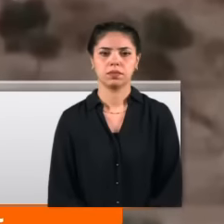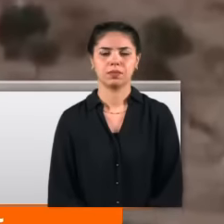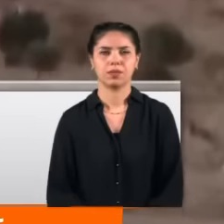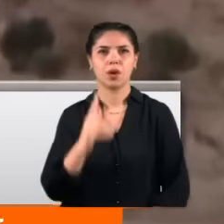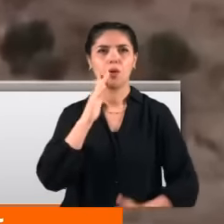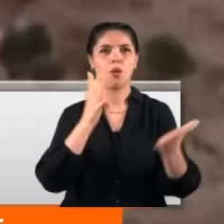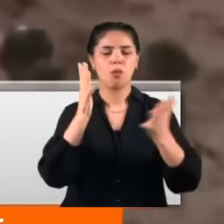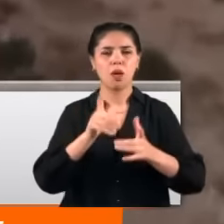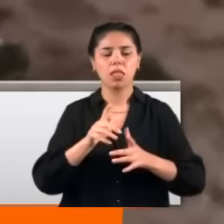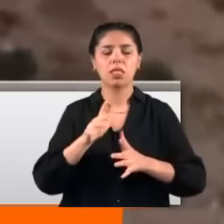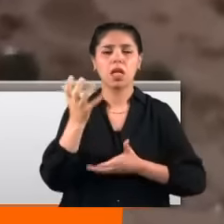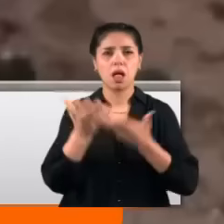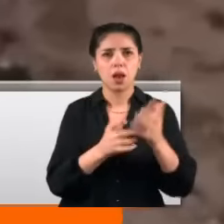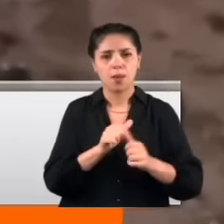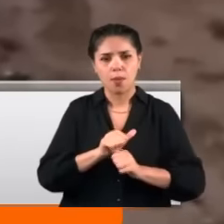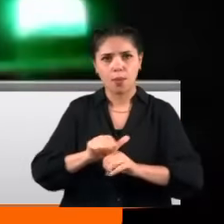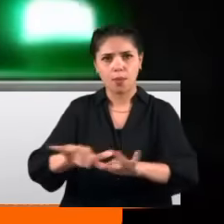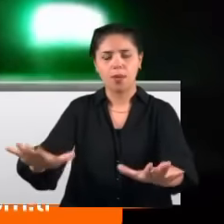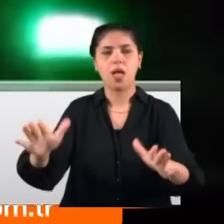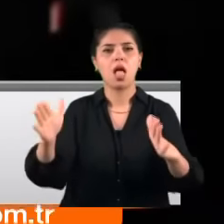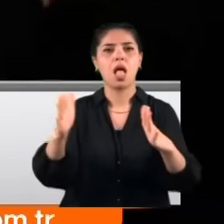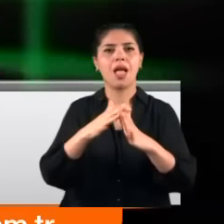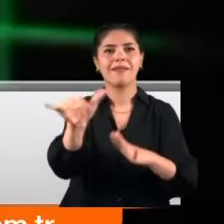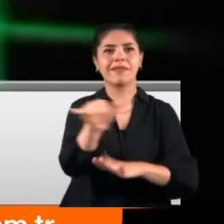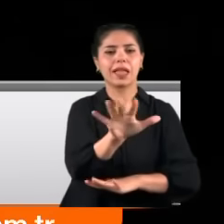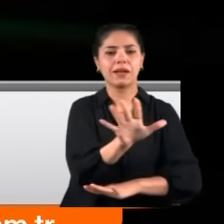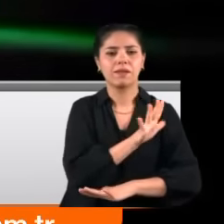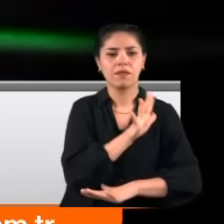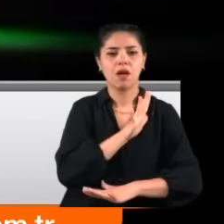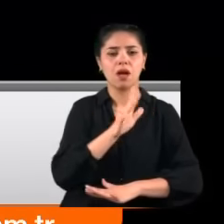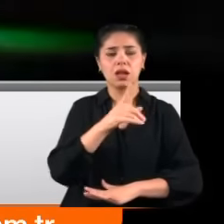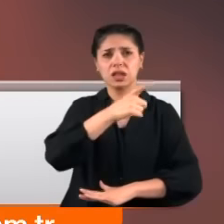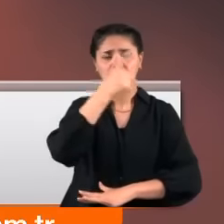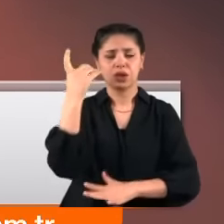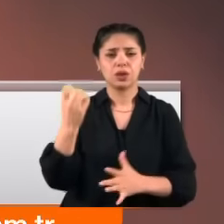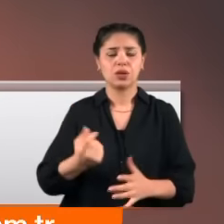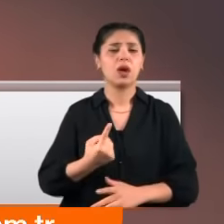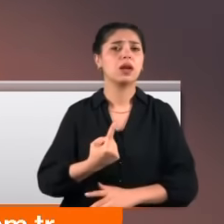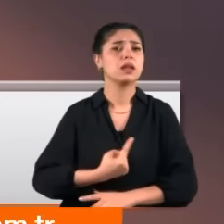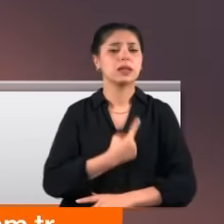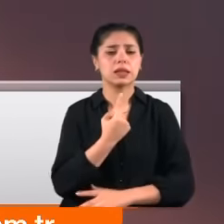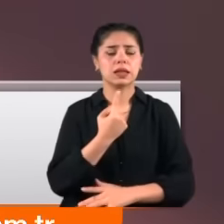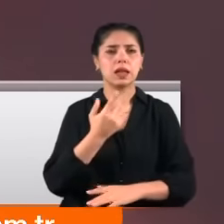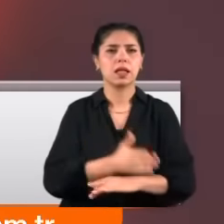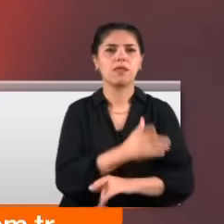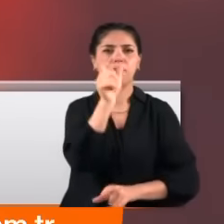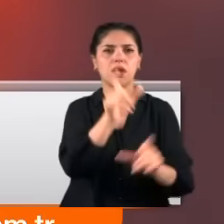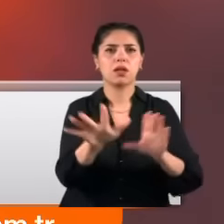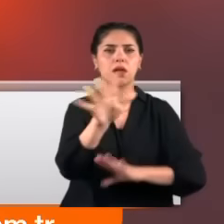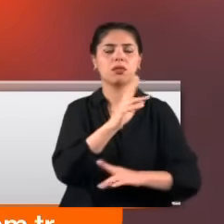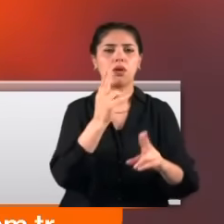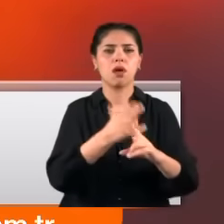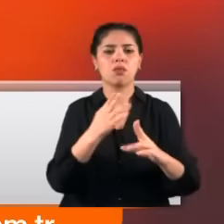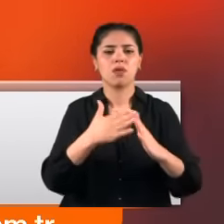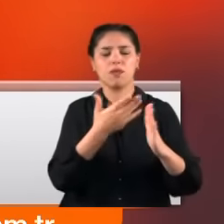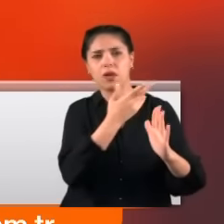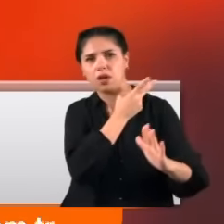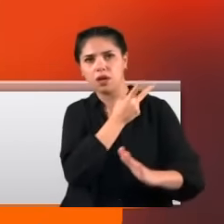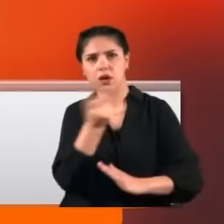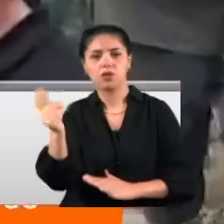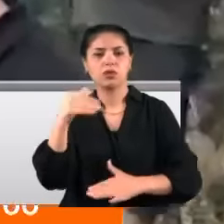Ormanı saran alevler yerleşim birimine yöneldi. Kor ateşin sıcaklığını enselerinde hisseden mahalle sakinleri can havliyle evlerini